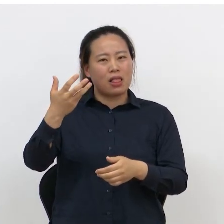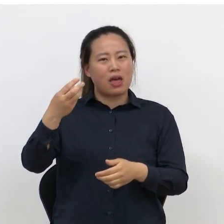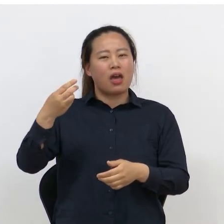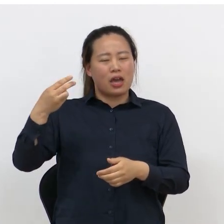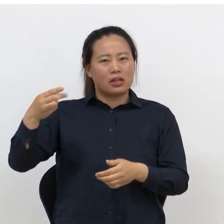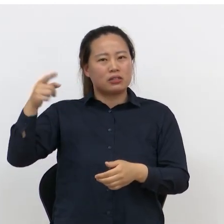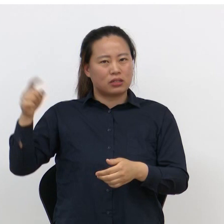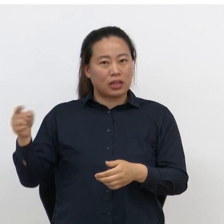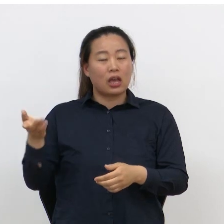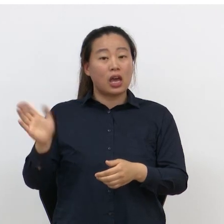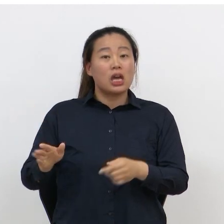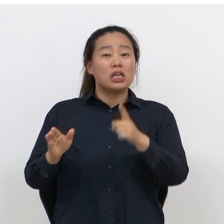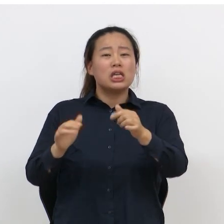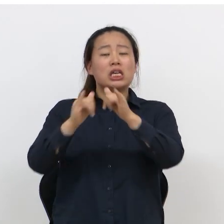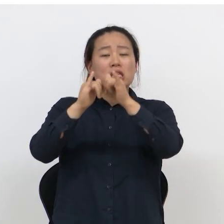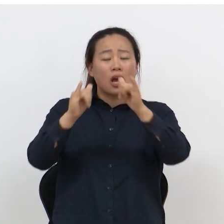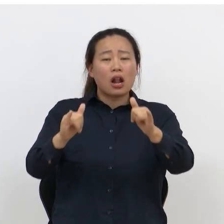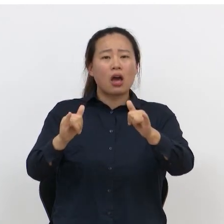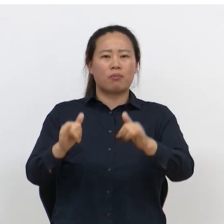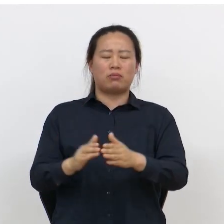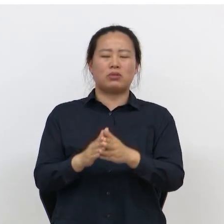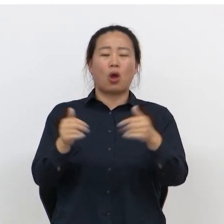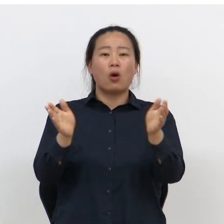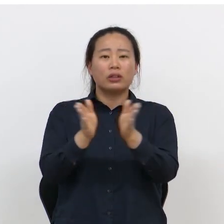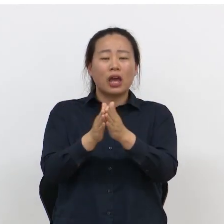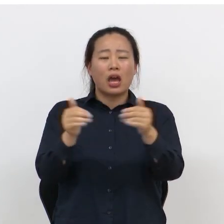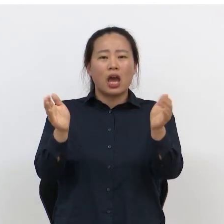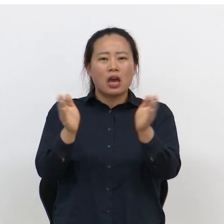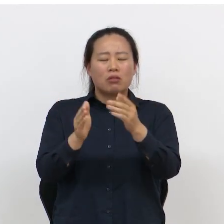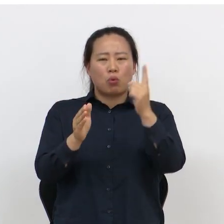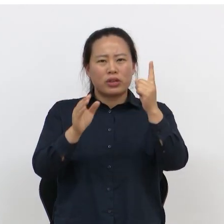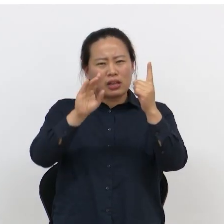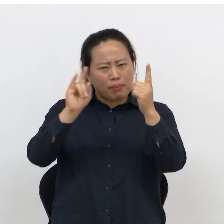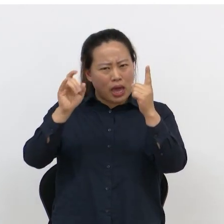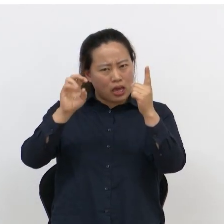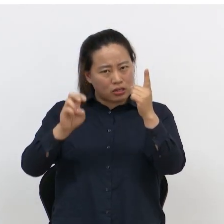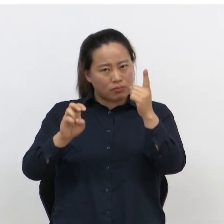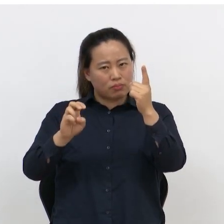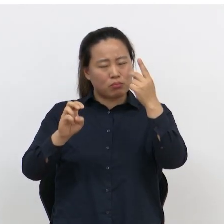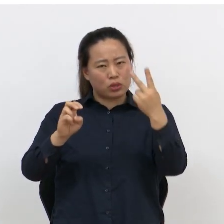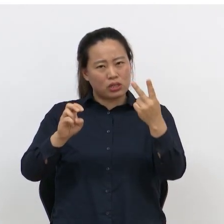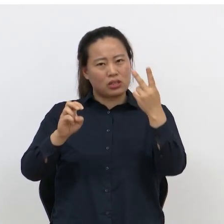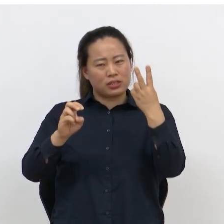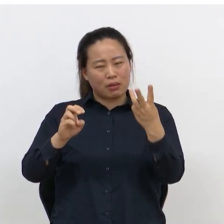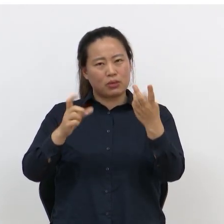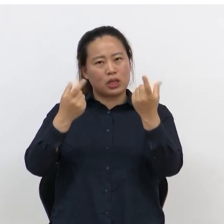사람 말하면 역시 성대에서 배음이 생깁니다. 1배음 258, 그 다음 배음